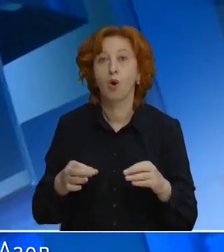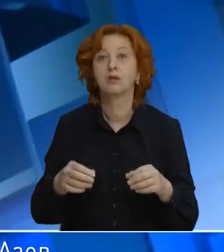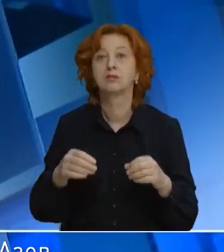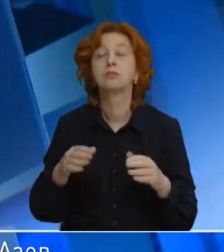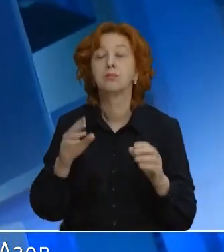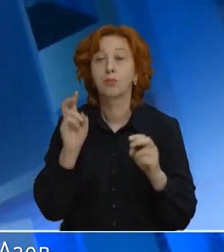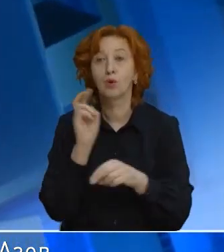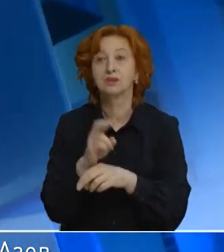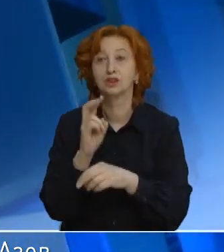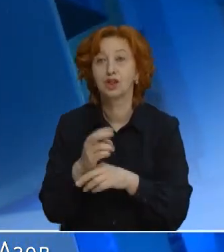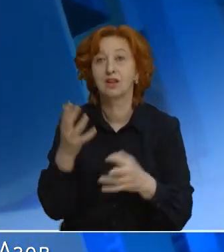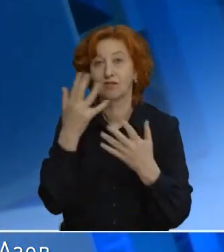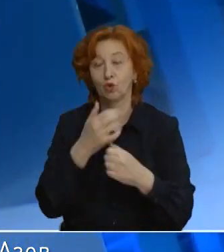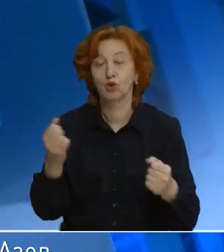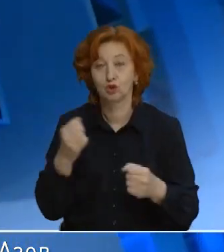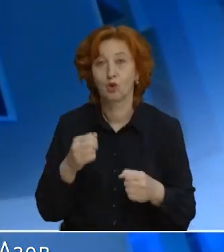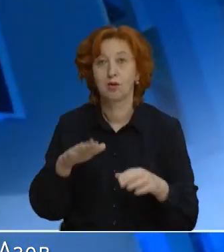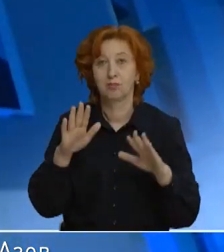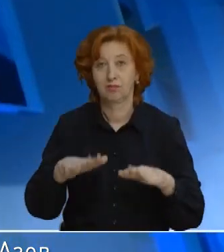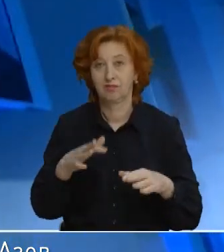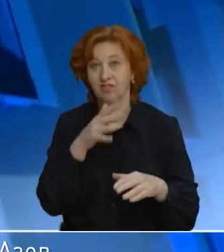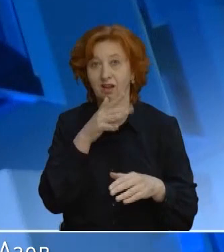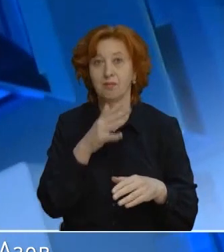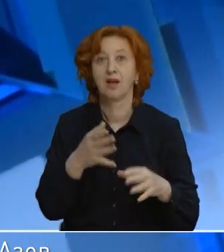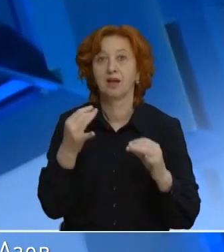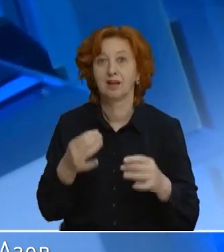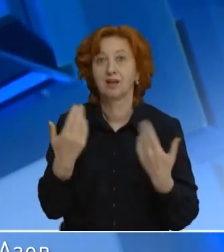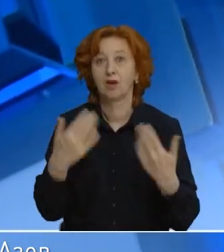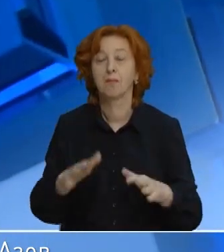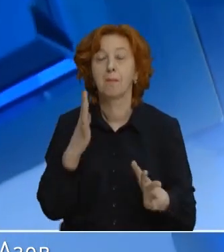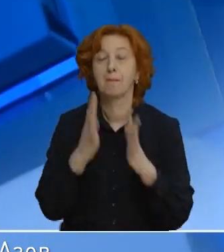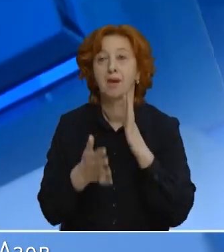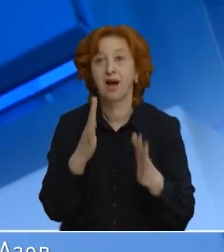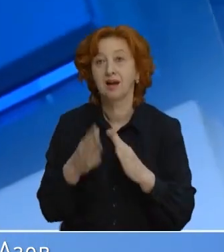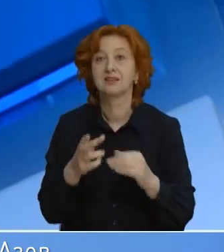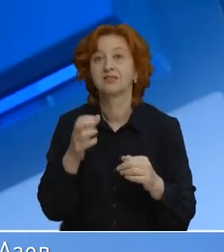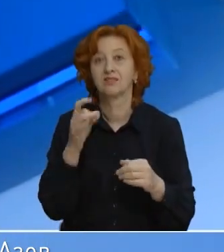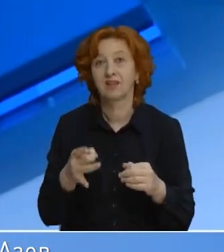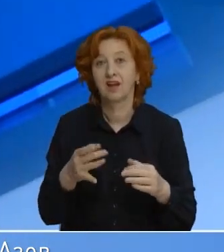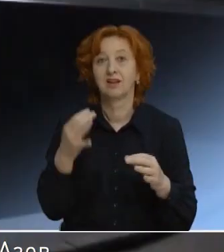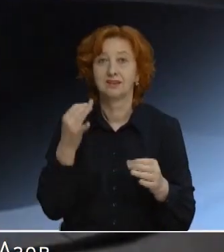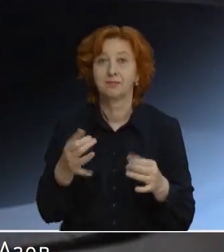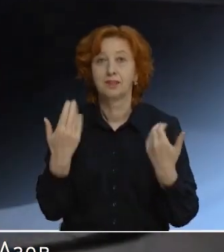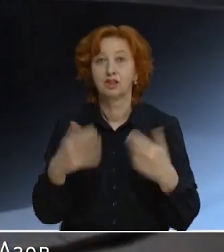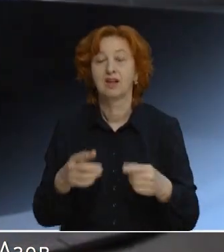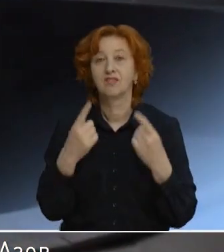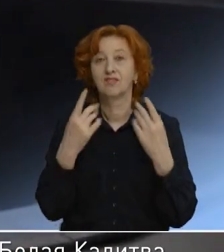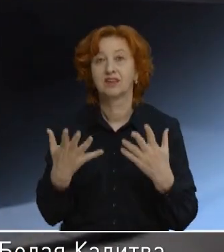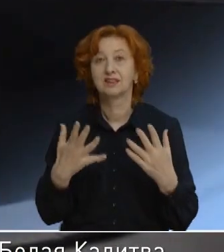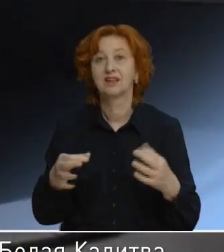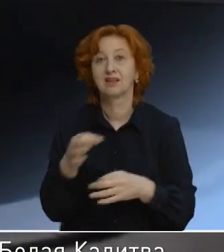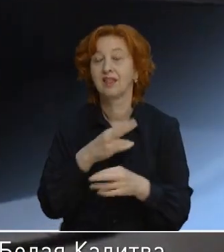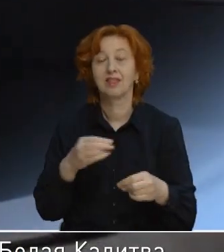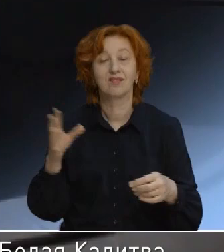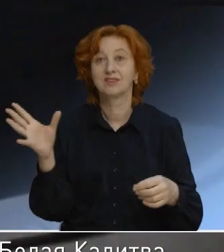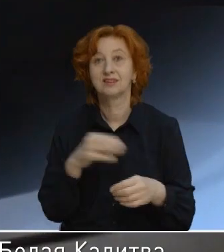общественных мест в ночное время и провели профилактический рейд в парках, скверах и компьютерных клубах. Как выяснилось, не все в Ростове